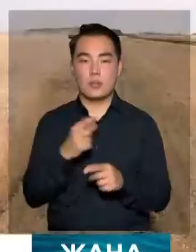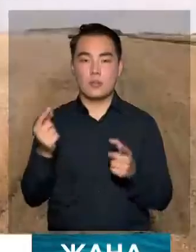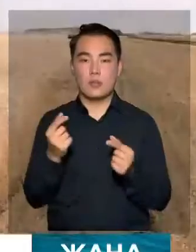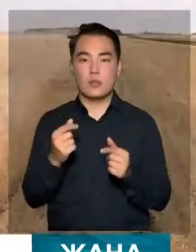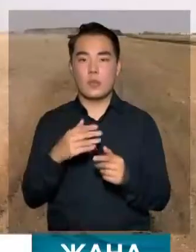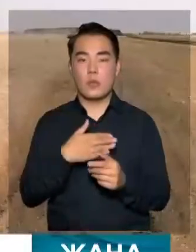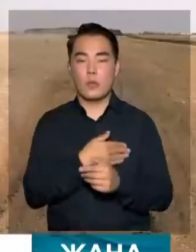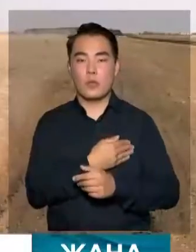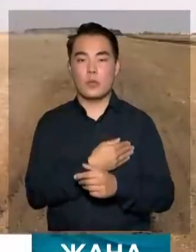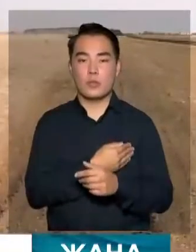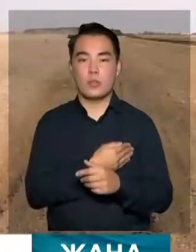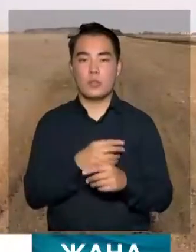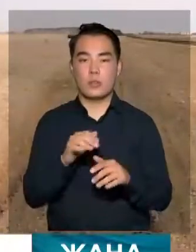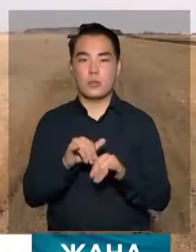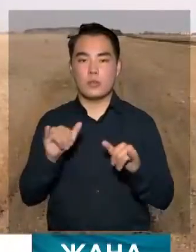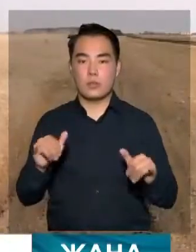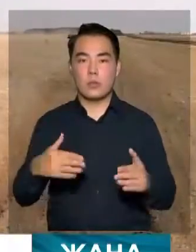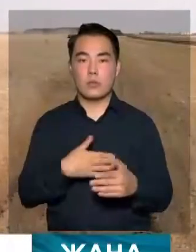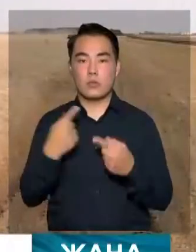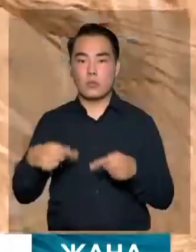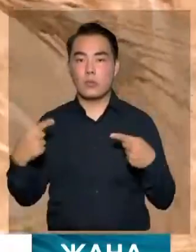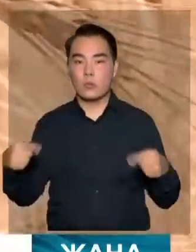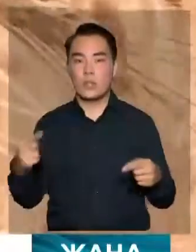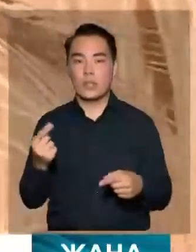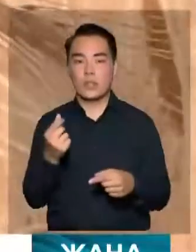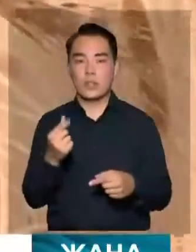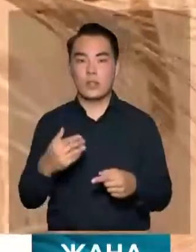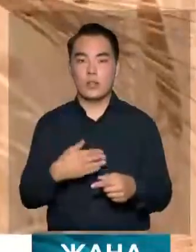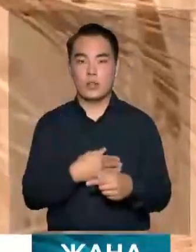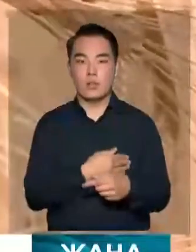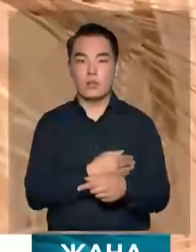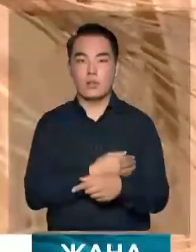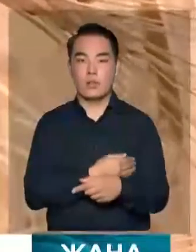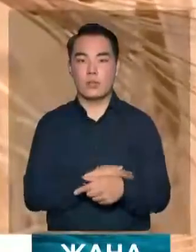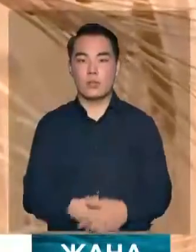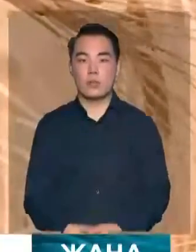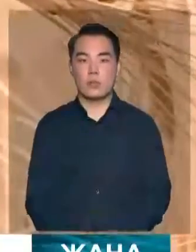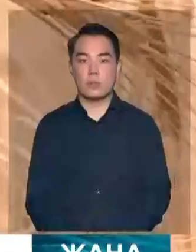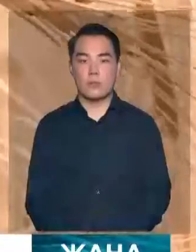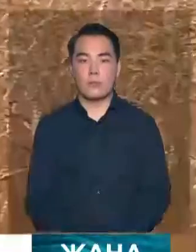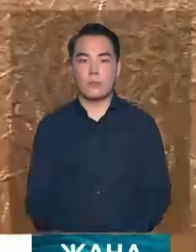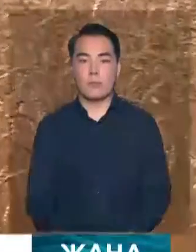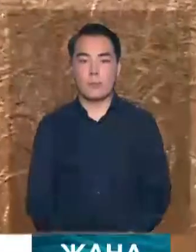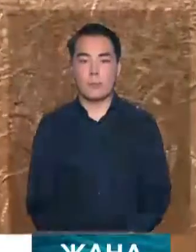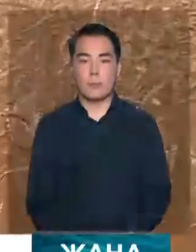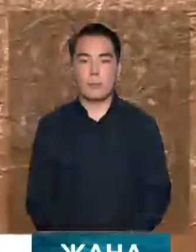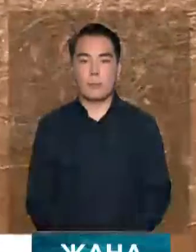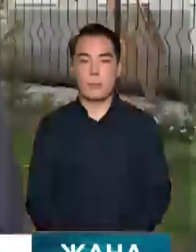көбейтуге ден қойған. Мысалы, өңір өзін қарақұмықпен толықтай қамтамасыз етіп отыр.